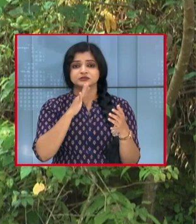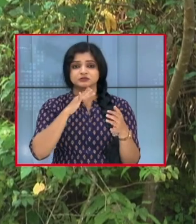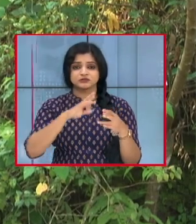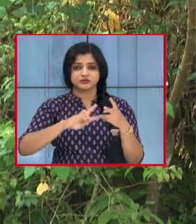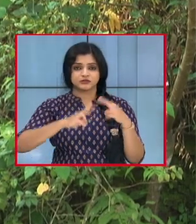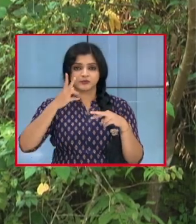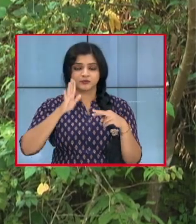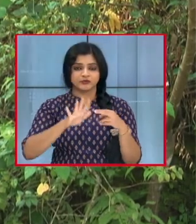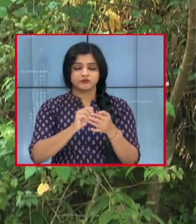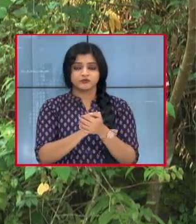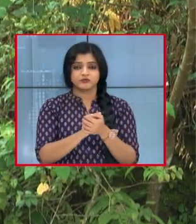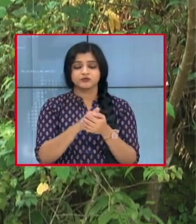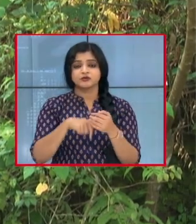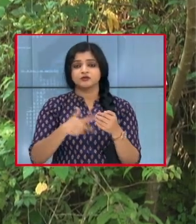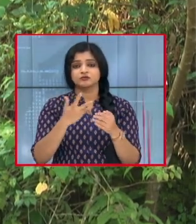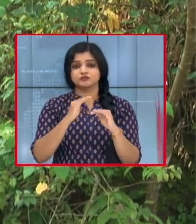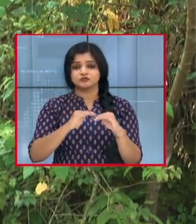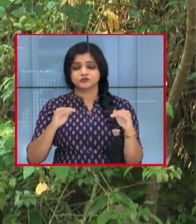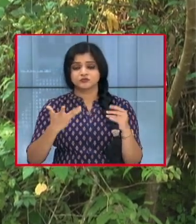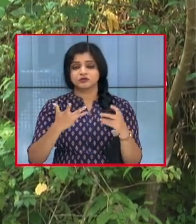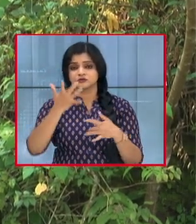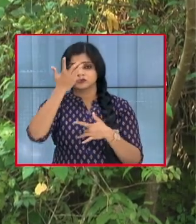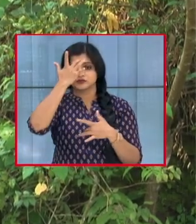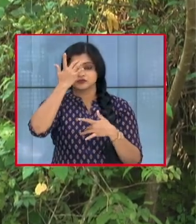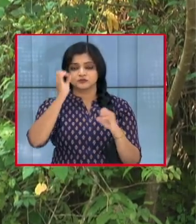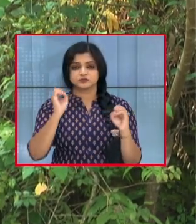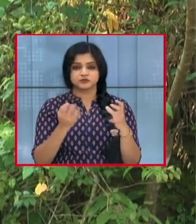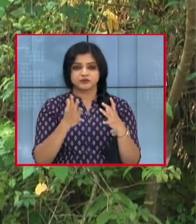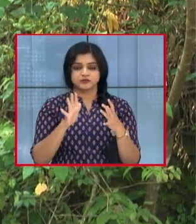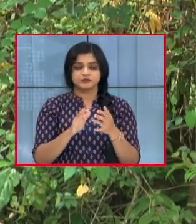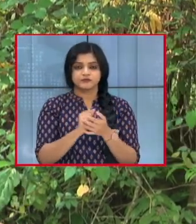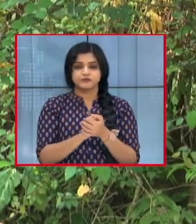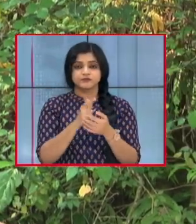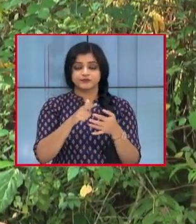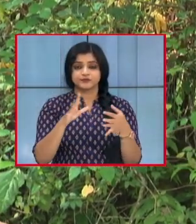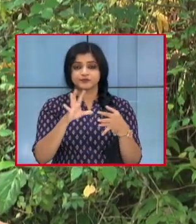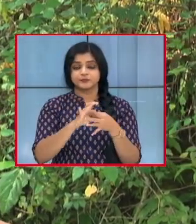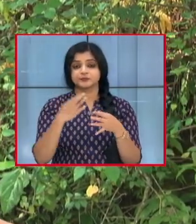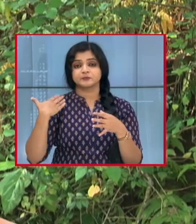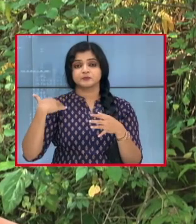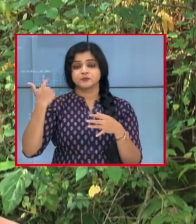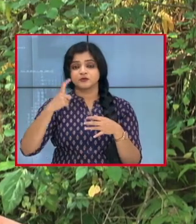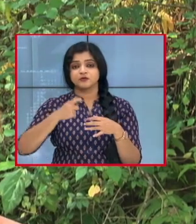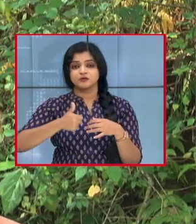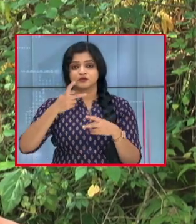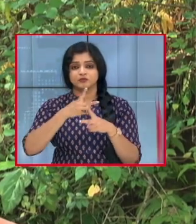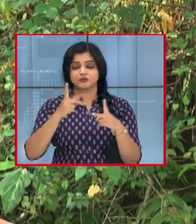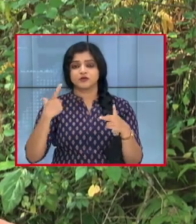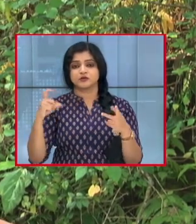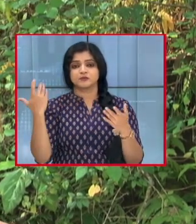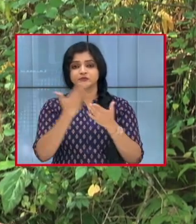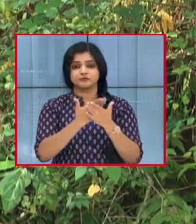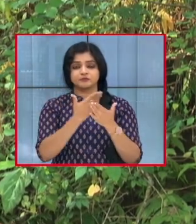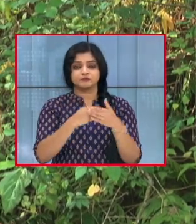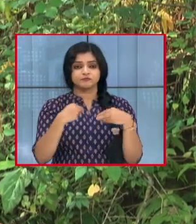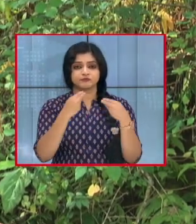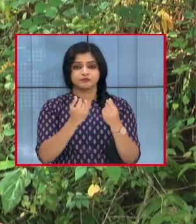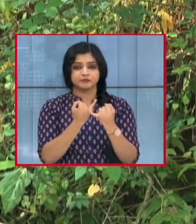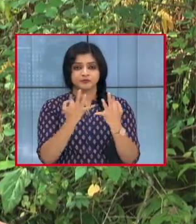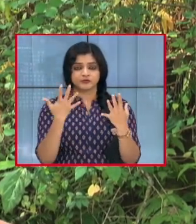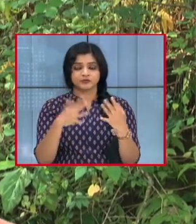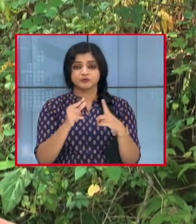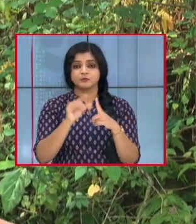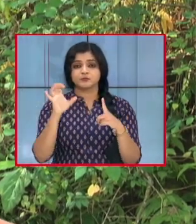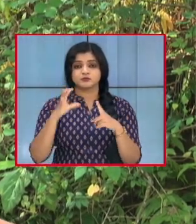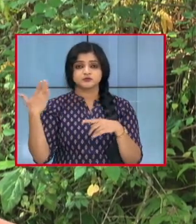തന്നെ ചക്കമാർക്ക് പിള്ളേർക്ക് എൻ്റെ കുട്ടികൾക്ക് ഭയങ്കര സുഖലിതായി. അതുമായി ബന്ധപ്പെട്ട് ഞാൻ മന്ത്രിമാർക്കും കലക്ടർമാർക്കും ഒക്കെ പരാതി കൊടുത്ത ശേഷം